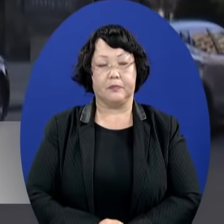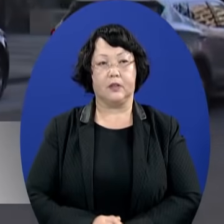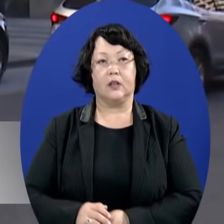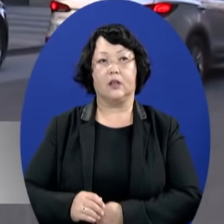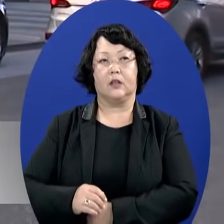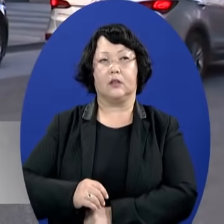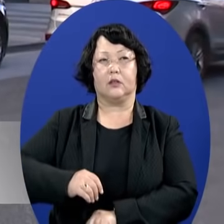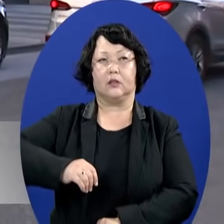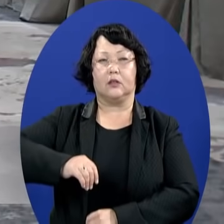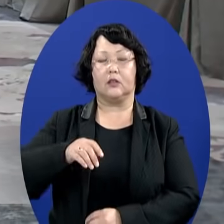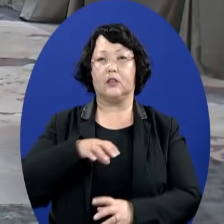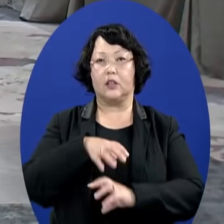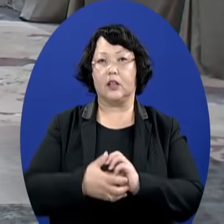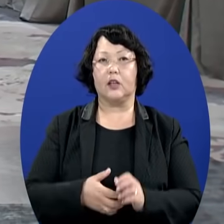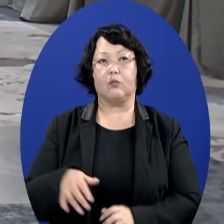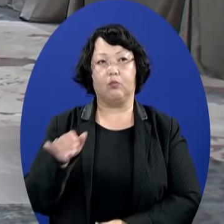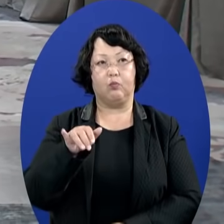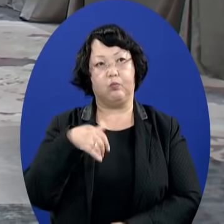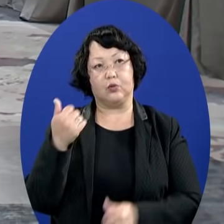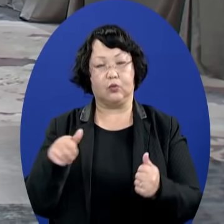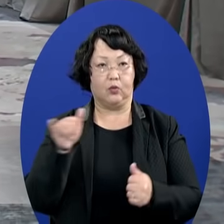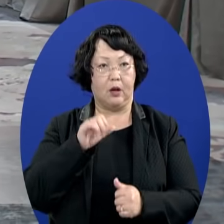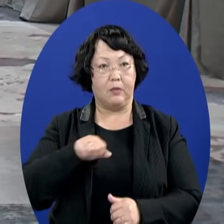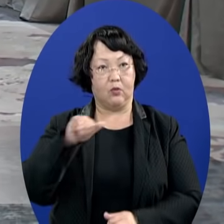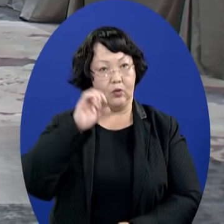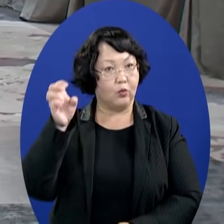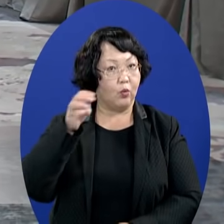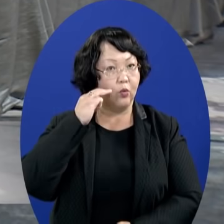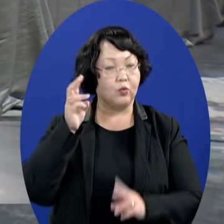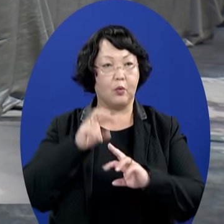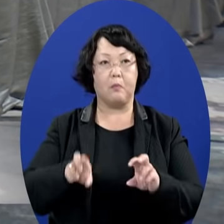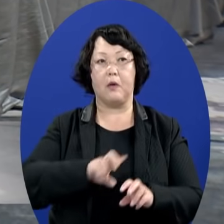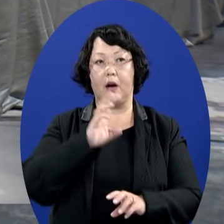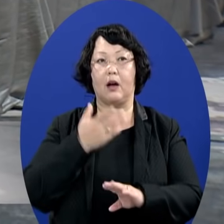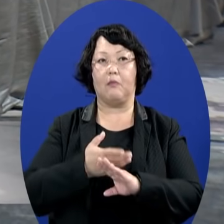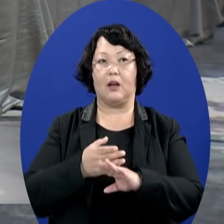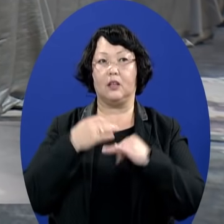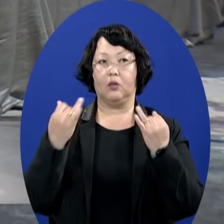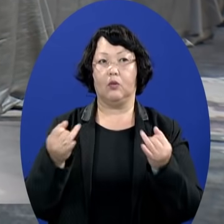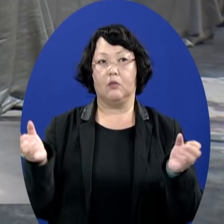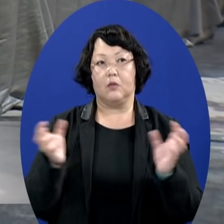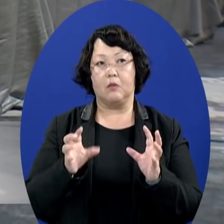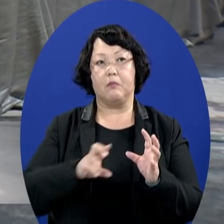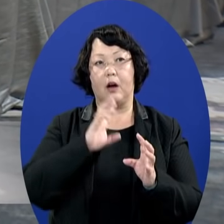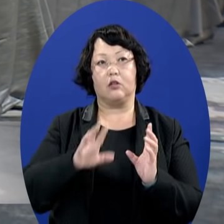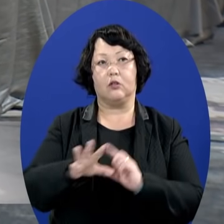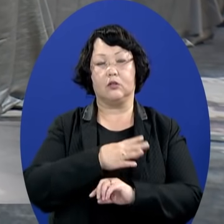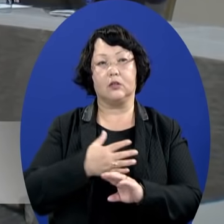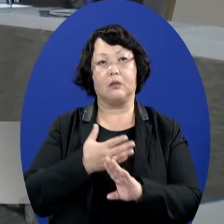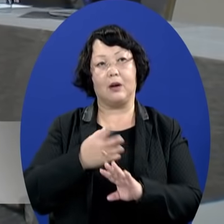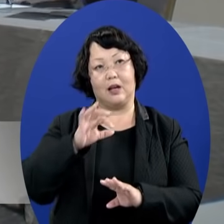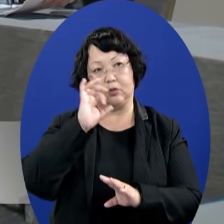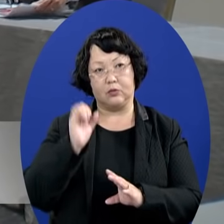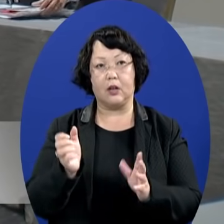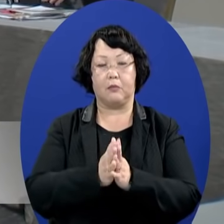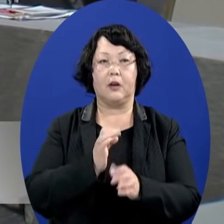Дэлхийн бусад ардчилсан орнууд ч мөн Америкийн туршлагаа судалж байгаль хамгаалах парламентын бүлэг байгуулан байгаль орчны асуудлыг шийдвэрлэх чиглэлээр туршлага солилцож хамтран